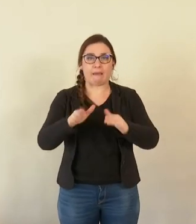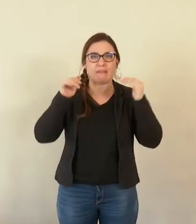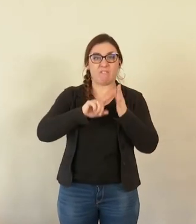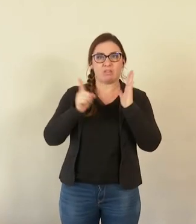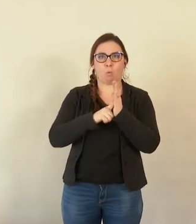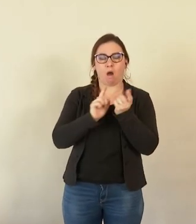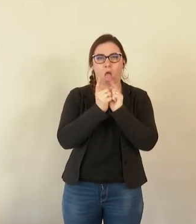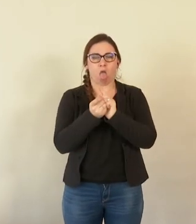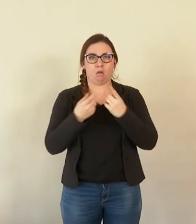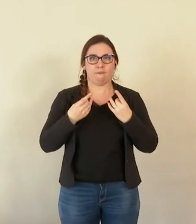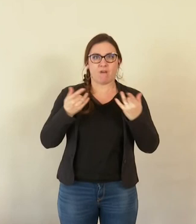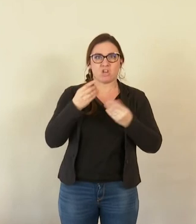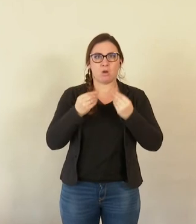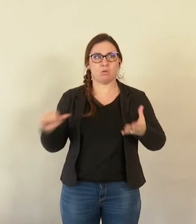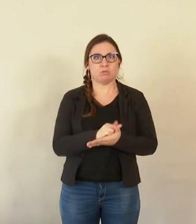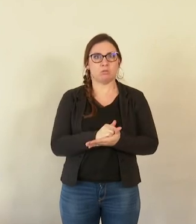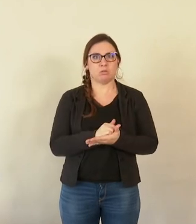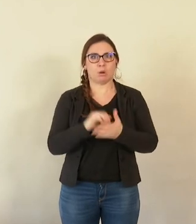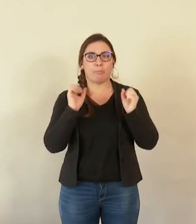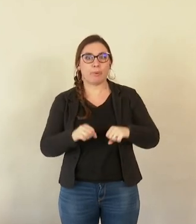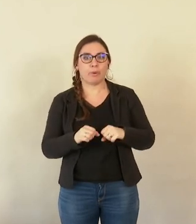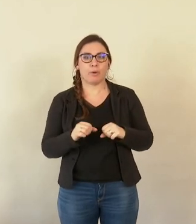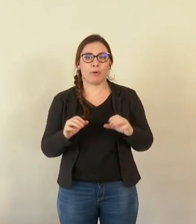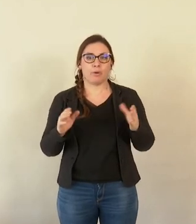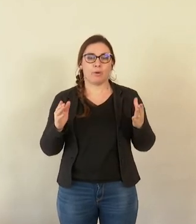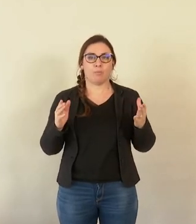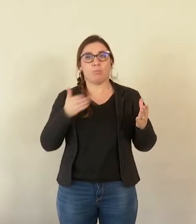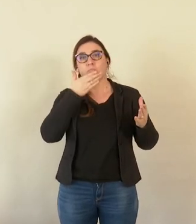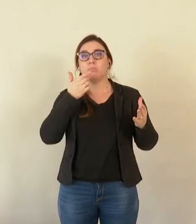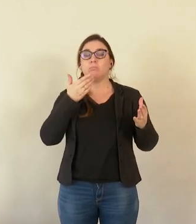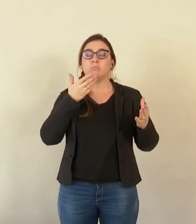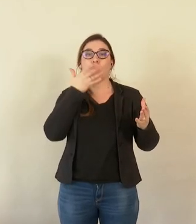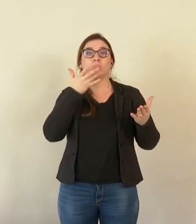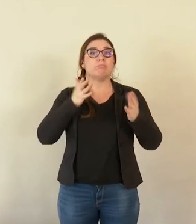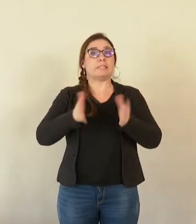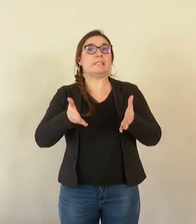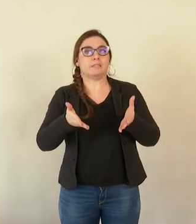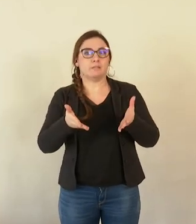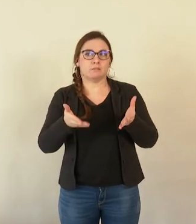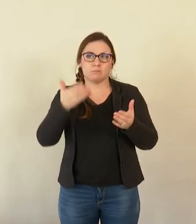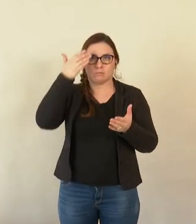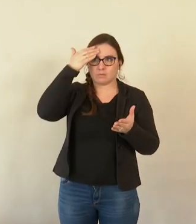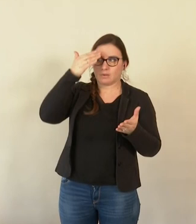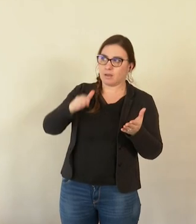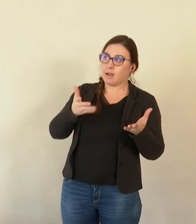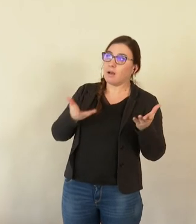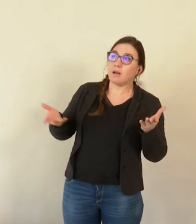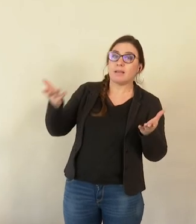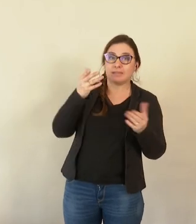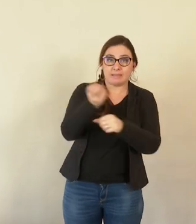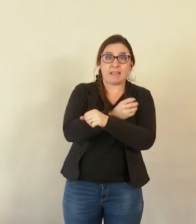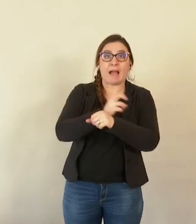fragilisés d'un trait de plume des traits de plumes qui on le sait sont toujours